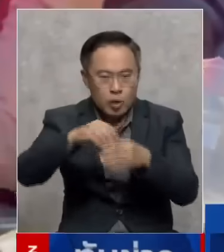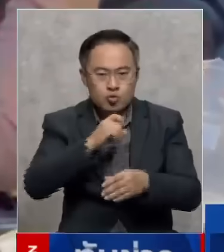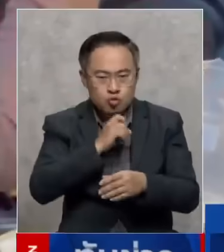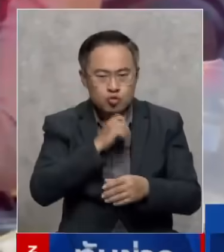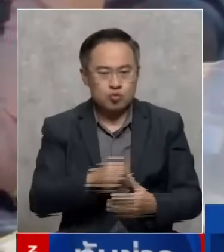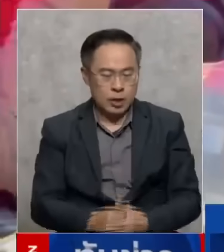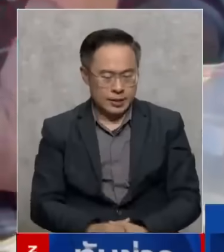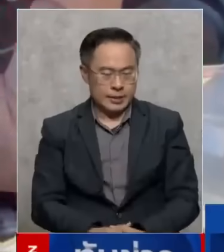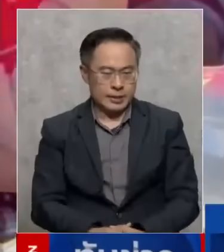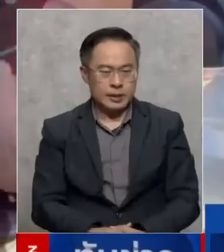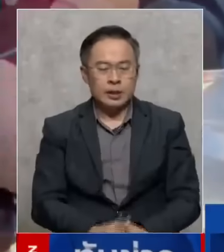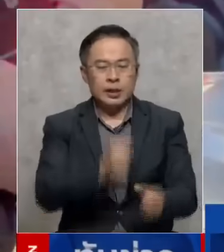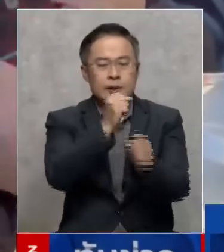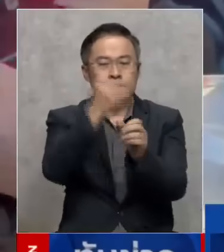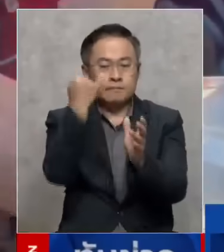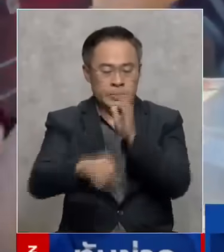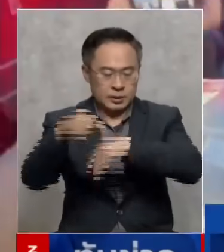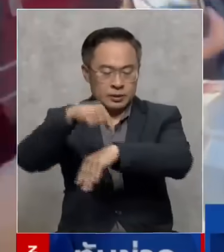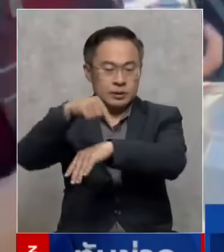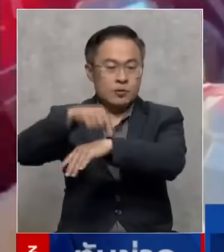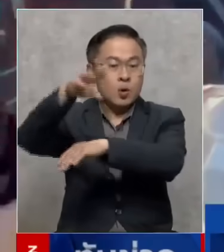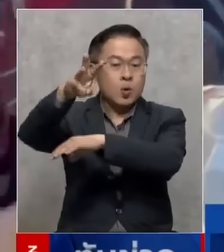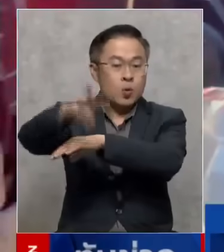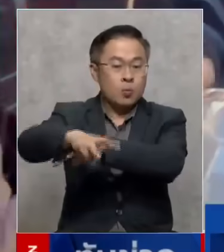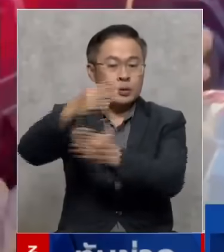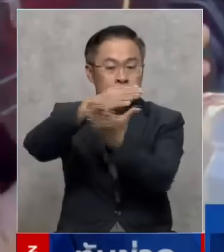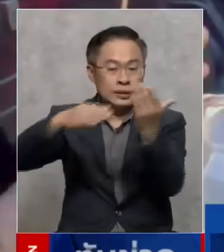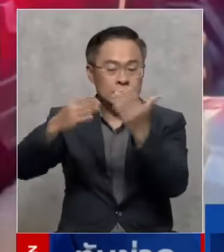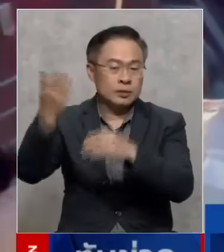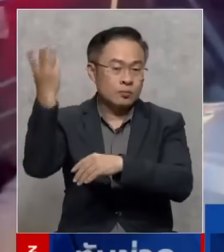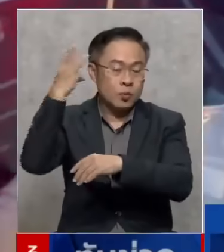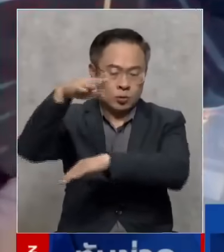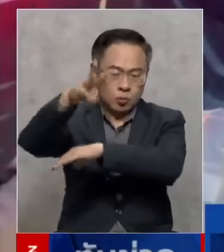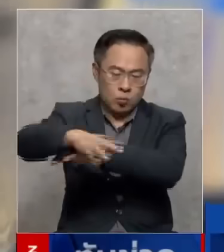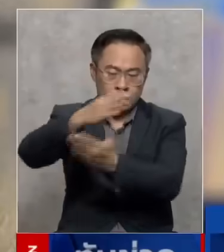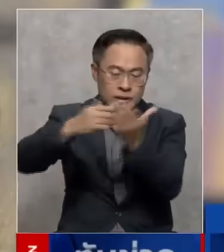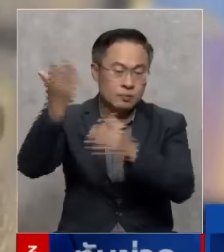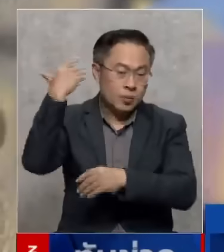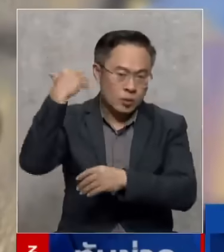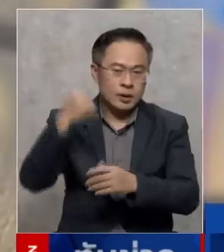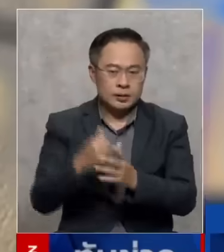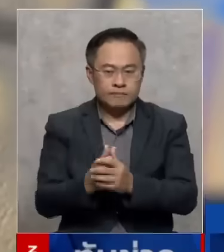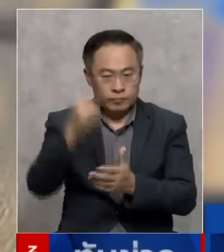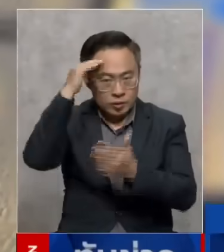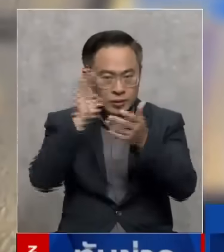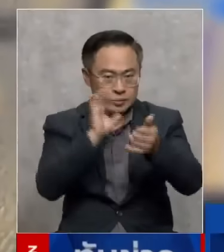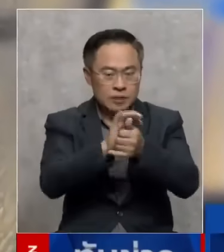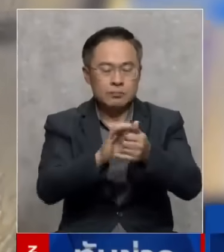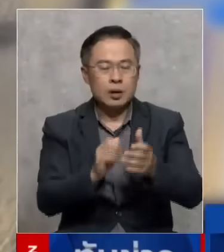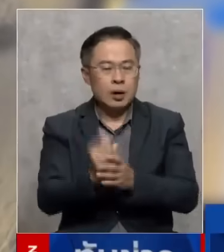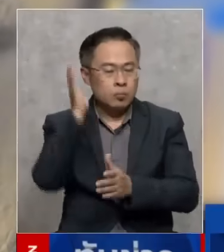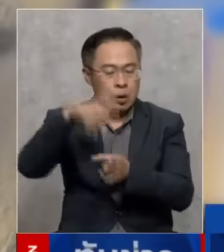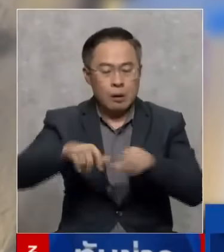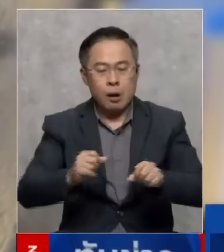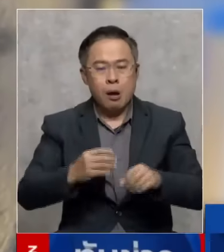ตั้งแต่ช่วง6โมงครึ่งช่วงเย็นของเมื่อวานนี้ที่ผ่านมานะครับทีนี้ตัวของสามารถครับรับสารภาพบอกว่ายาบ้าเนี่ย